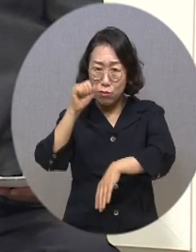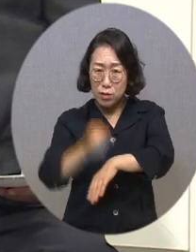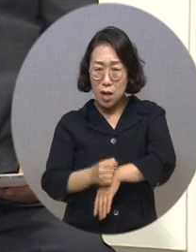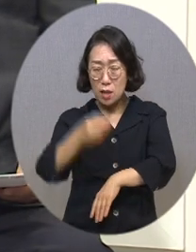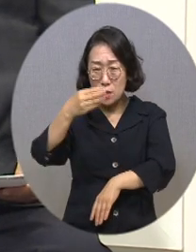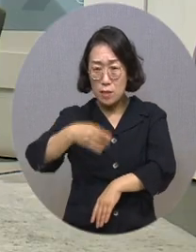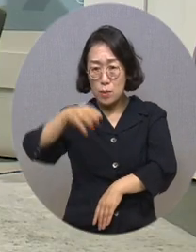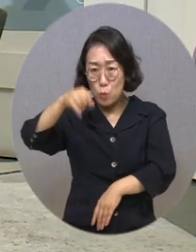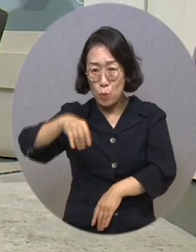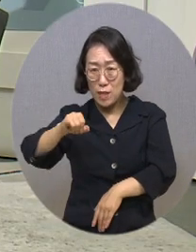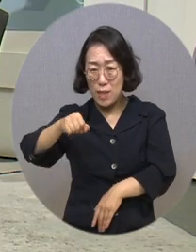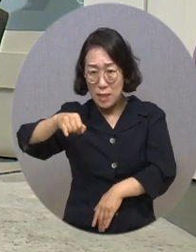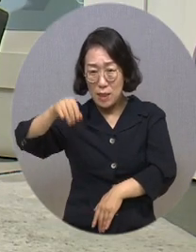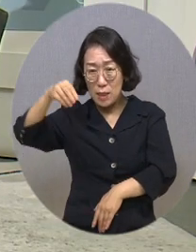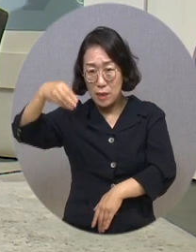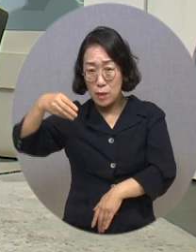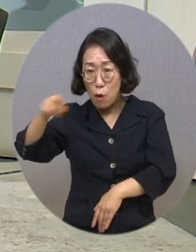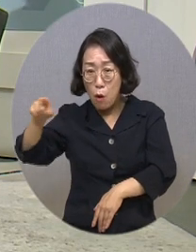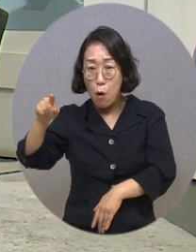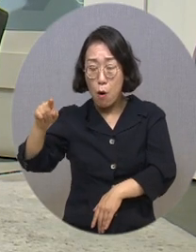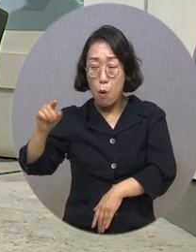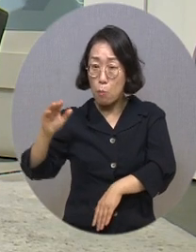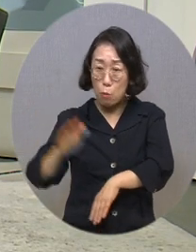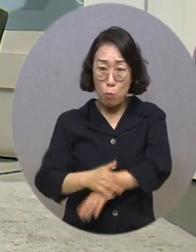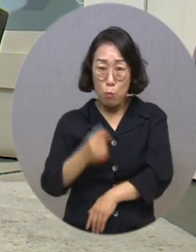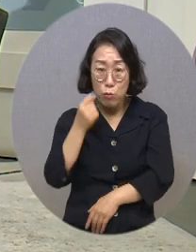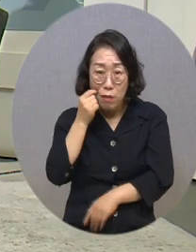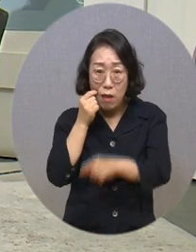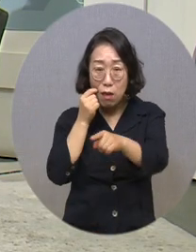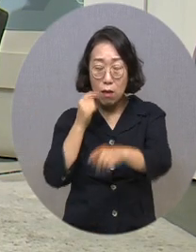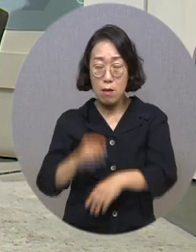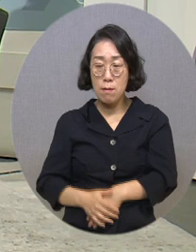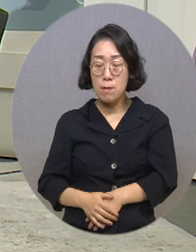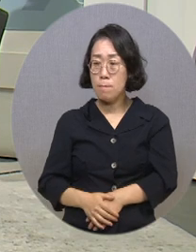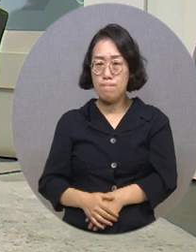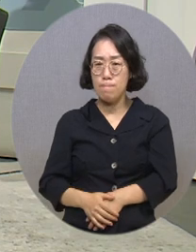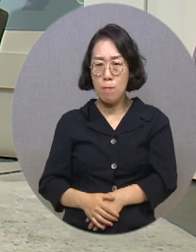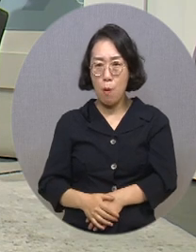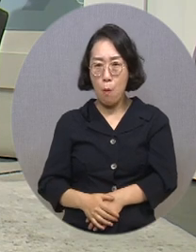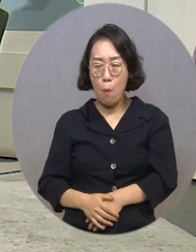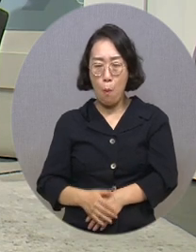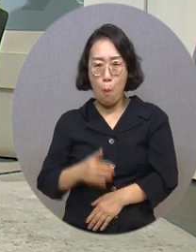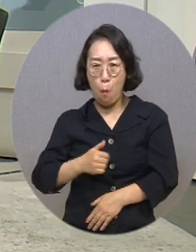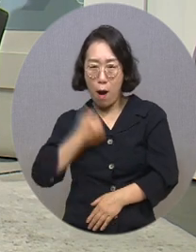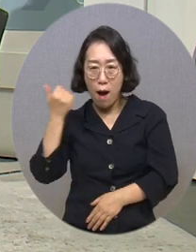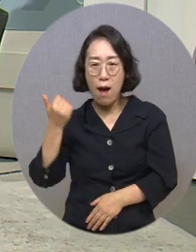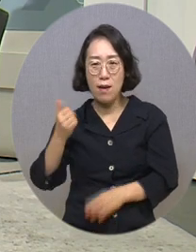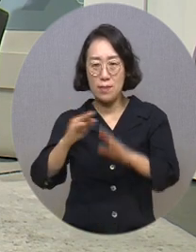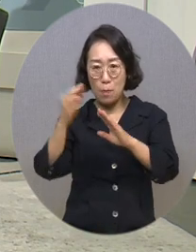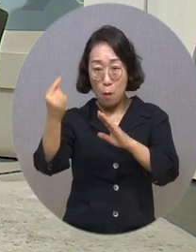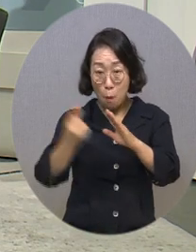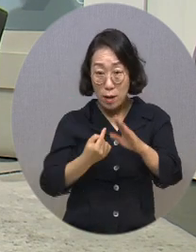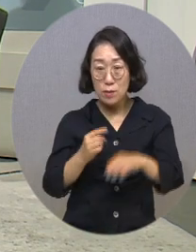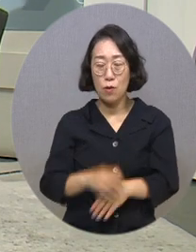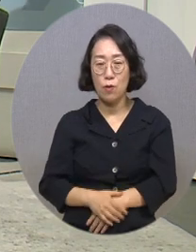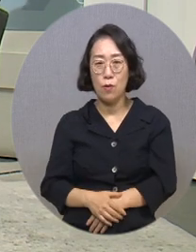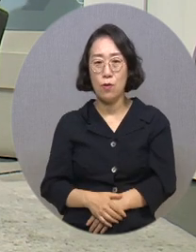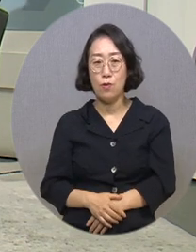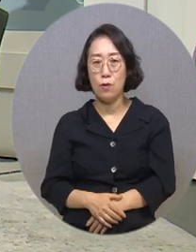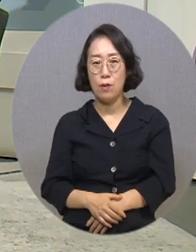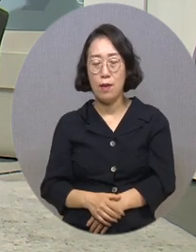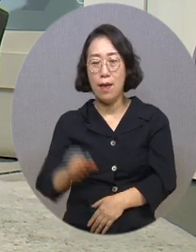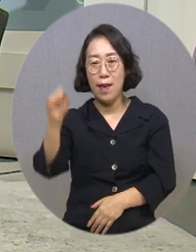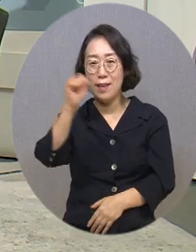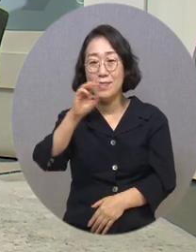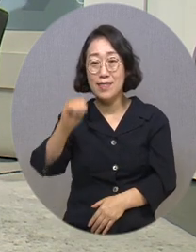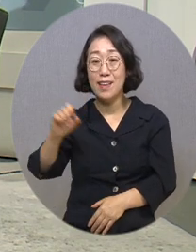그것도 모르냐고 한방 놓더라고. 그래서 아 저는 오기가 생겨서 집에 와서 트위터를 검색해 보니까 하나의 사이트 저 뭐에